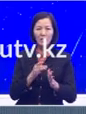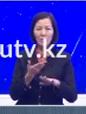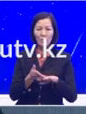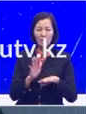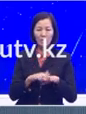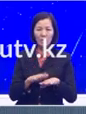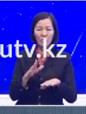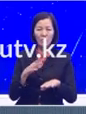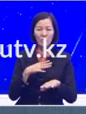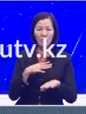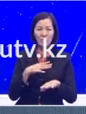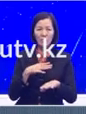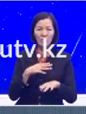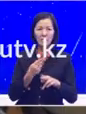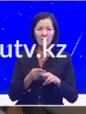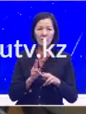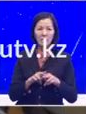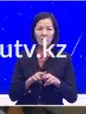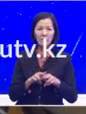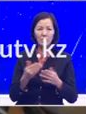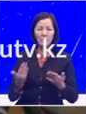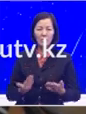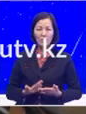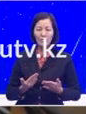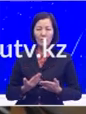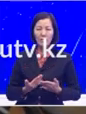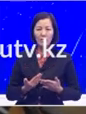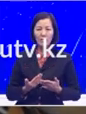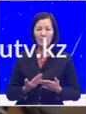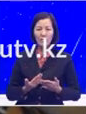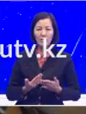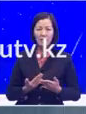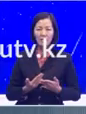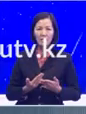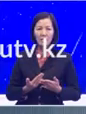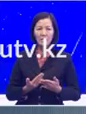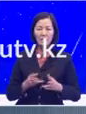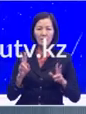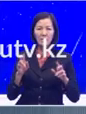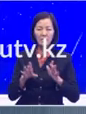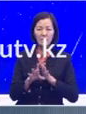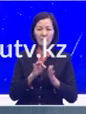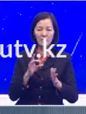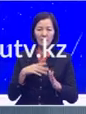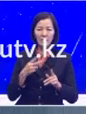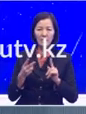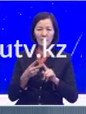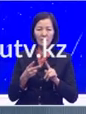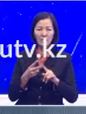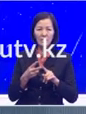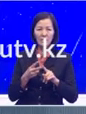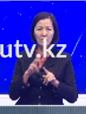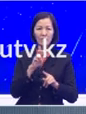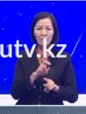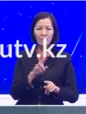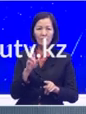болатындықтан ең біріншіден сол әлеуметтік жобаларға баса назар аудардық. Екінші принцип мынау Бейсеннің